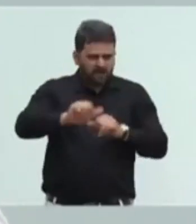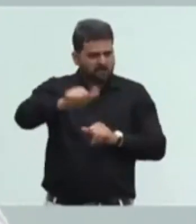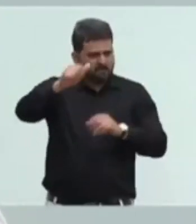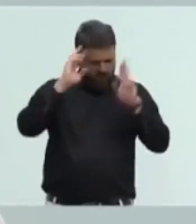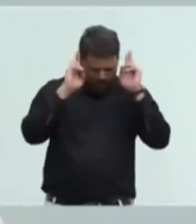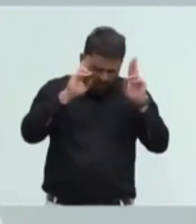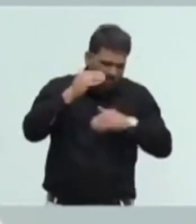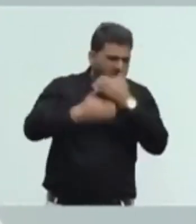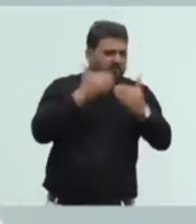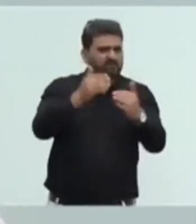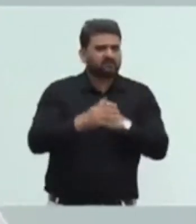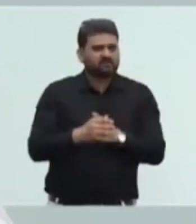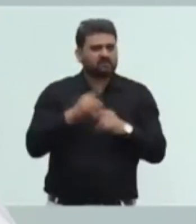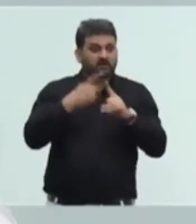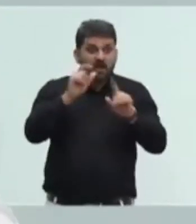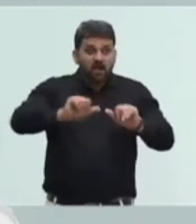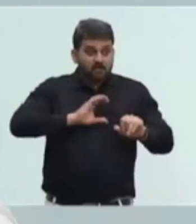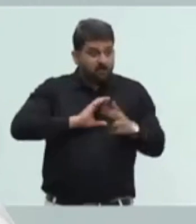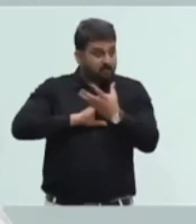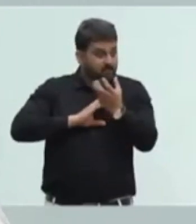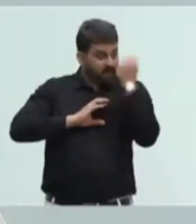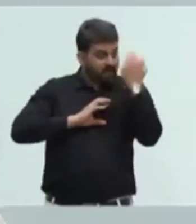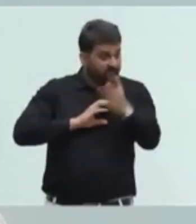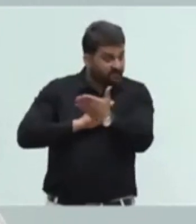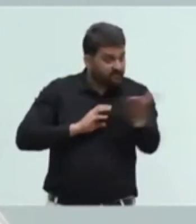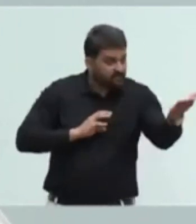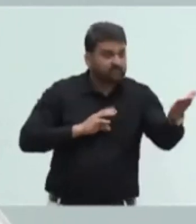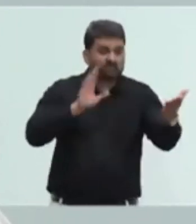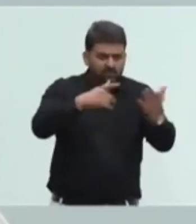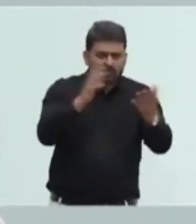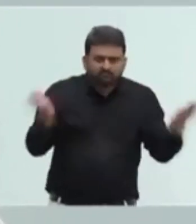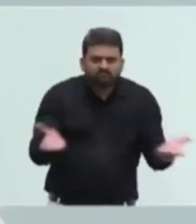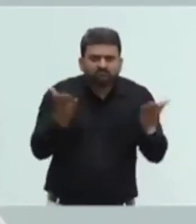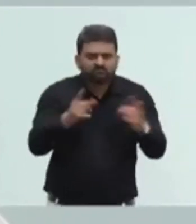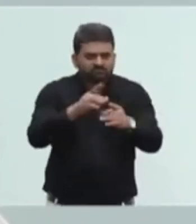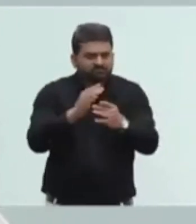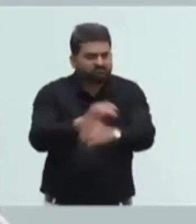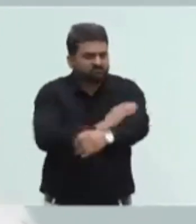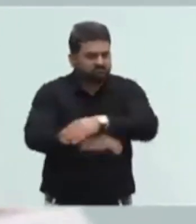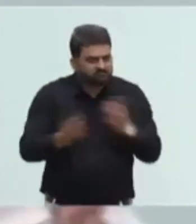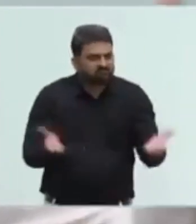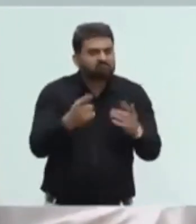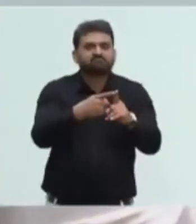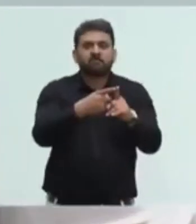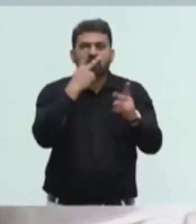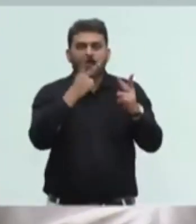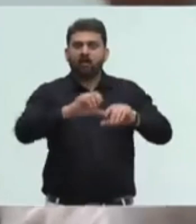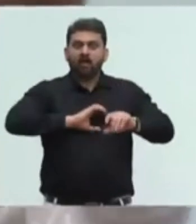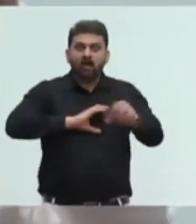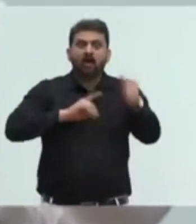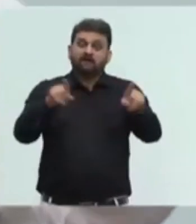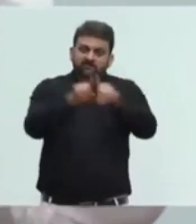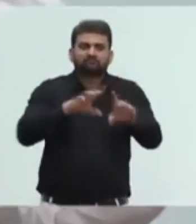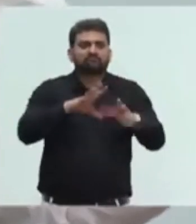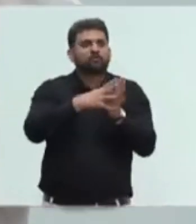होकर करेंगे और जो विजई हुए हैं बेबी पंप की प्रेरणा का कारण बनेंगे और इस खेल